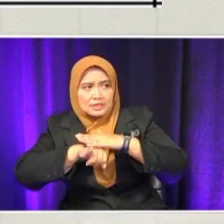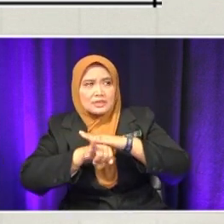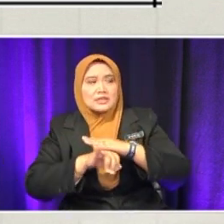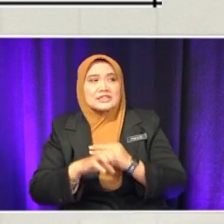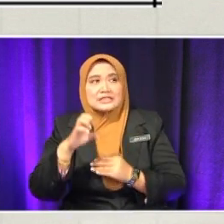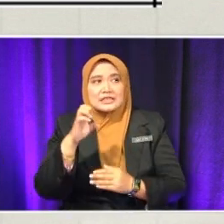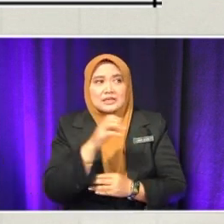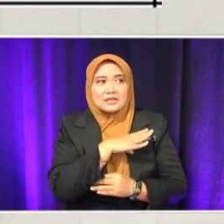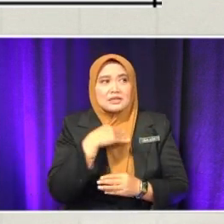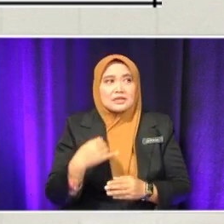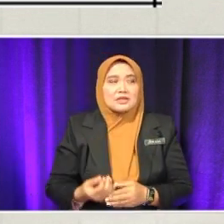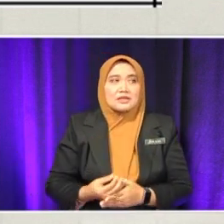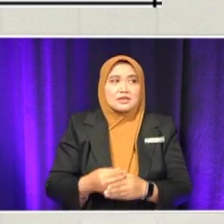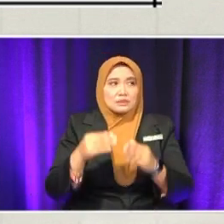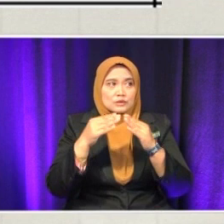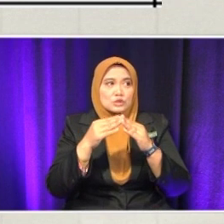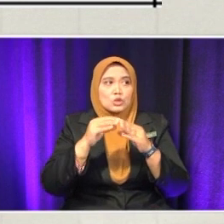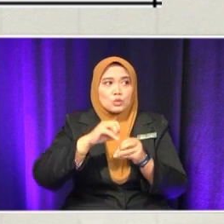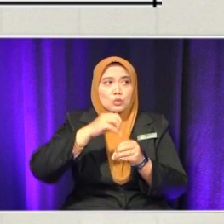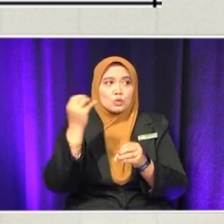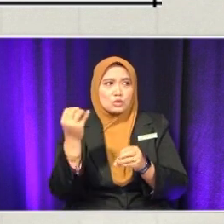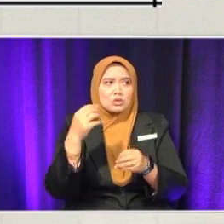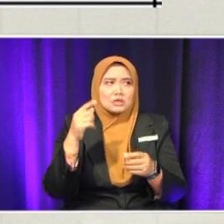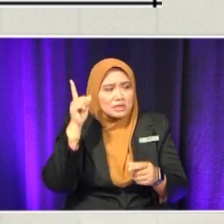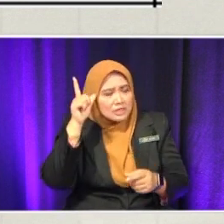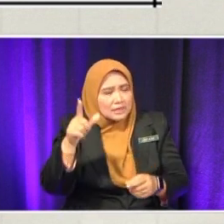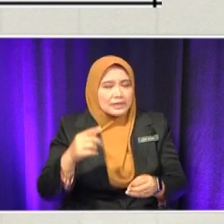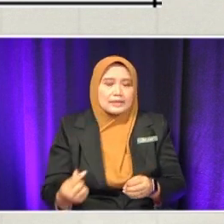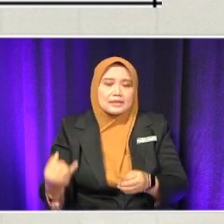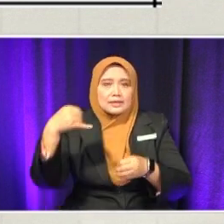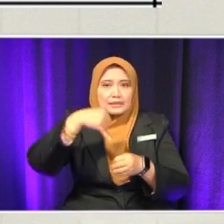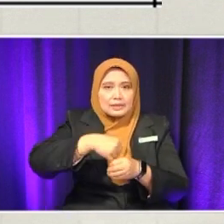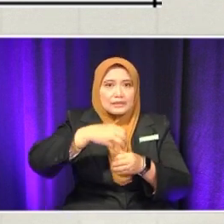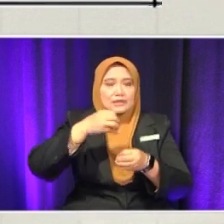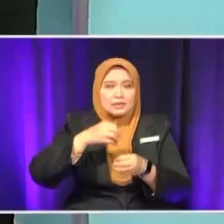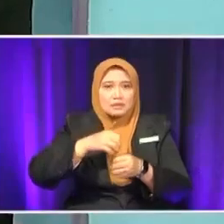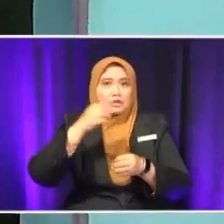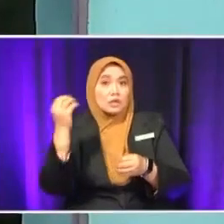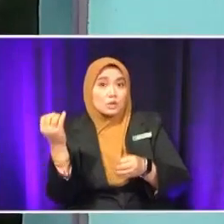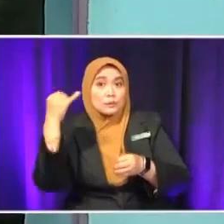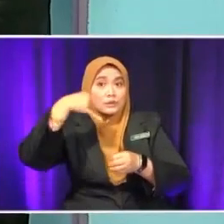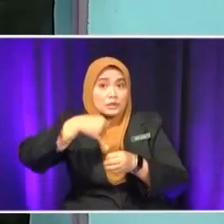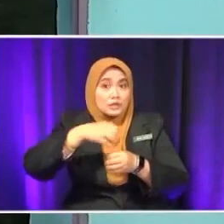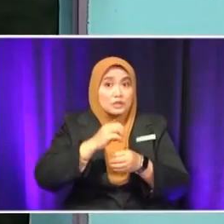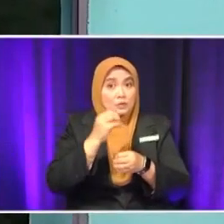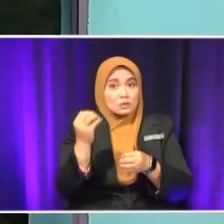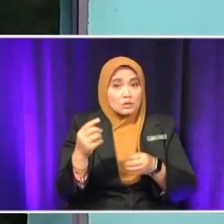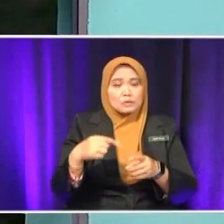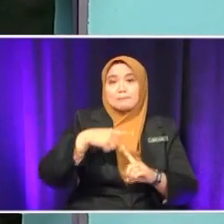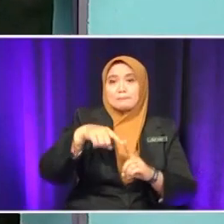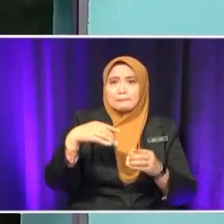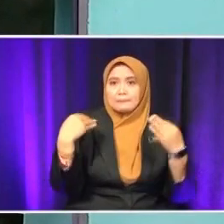E 0 dan seterusnya ada in, out, in, out, in, out. Bila ada in, out, in, out, in, out ni,